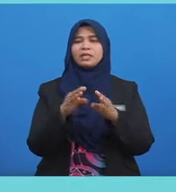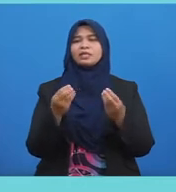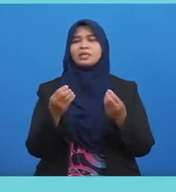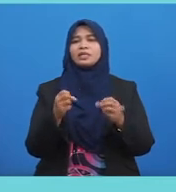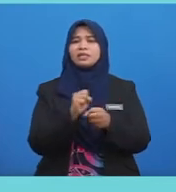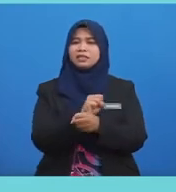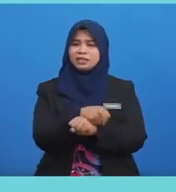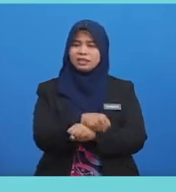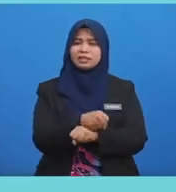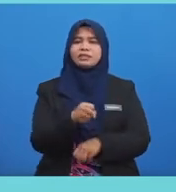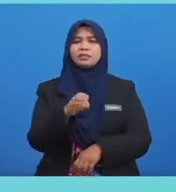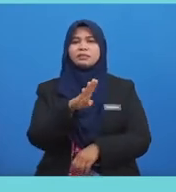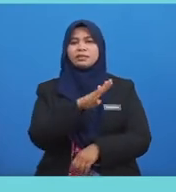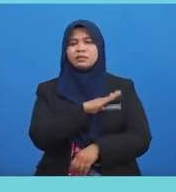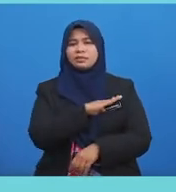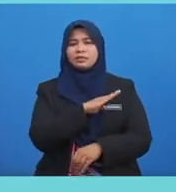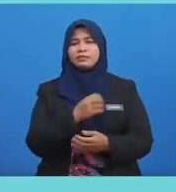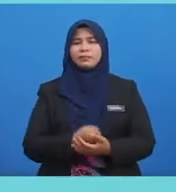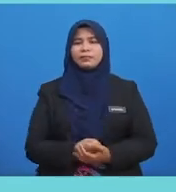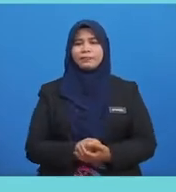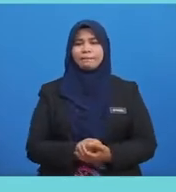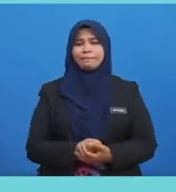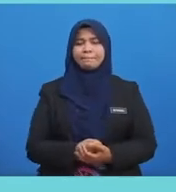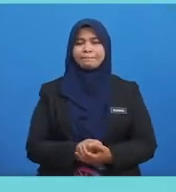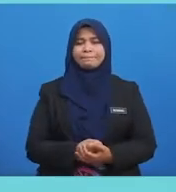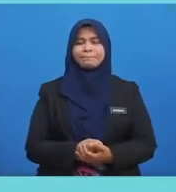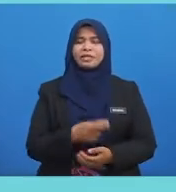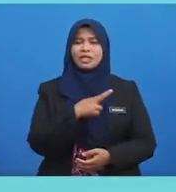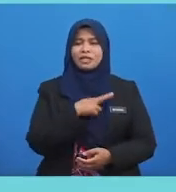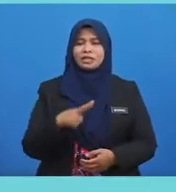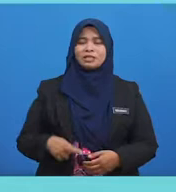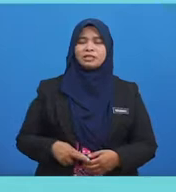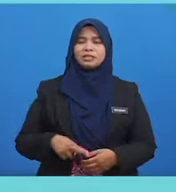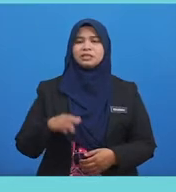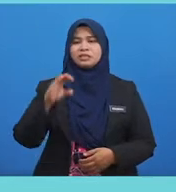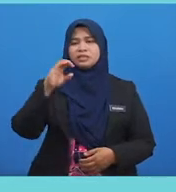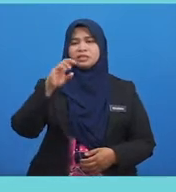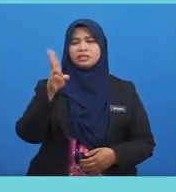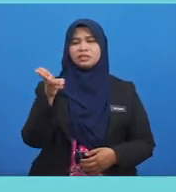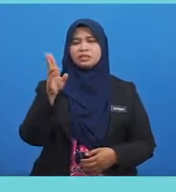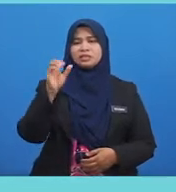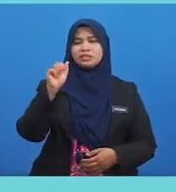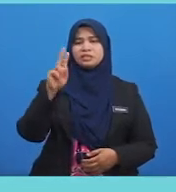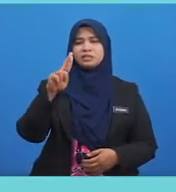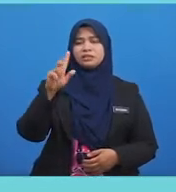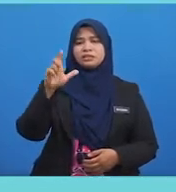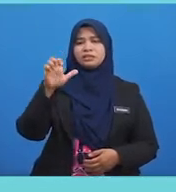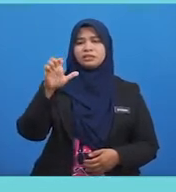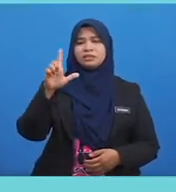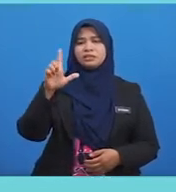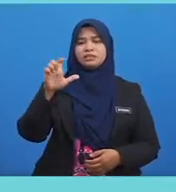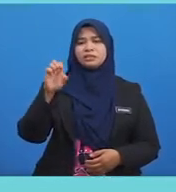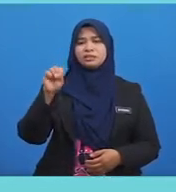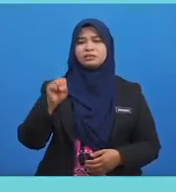sah sebagai tanah jajahan mahkota British. Raja Charles Vinebrook juga